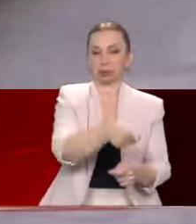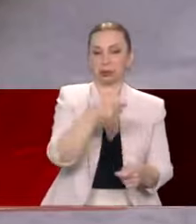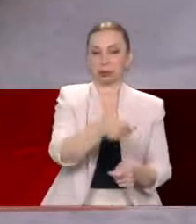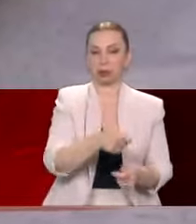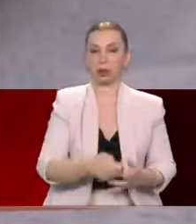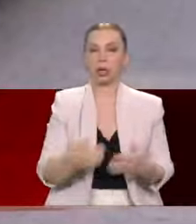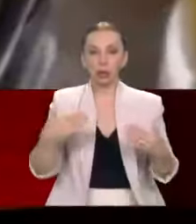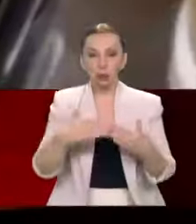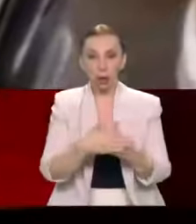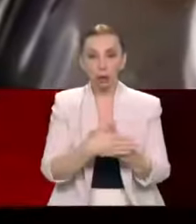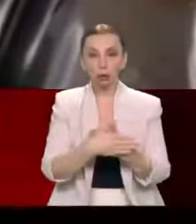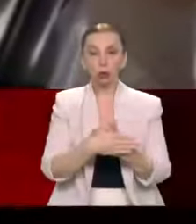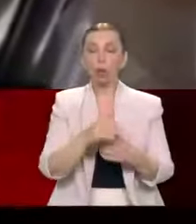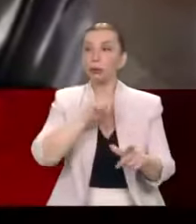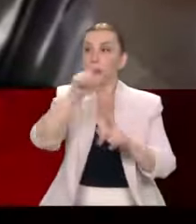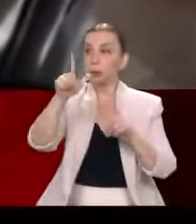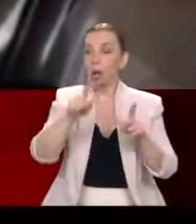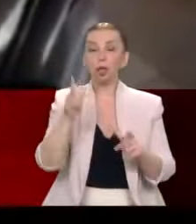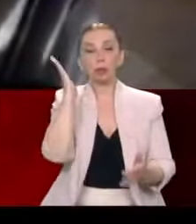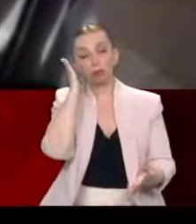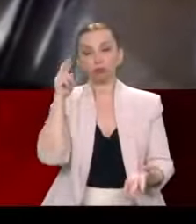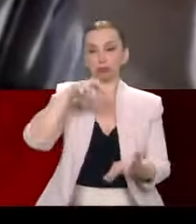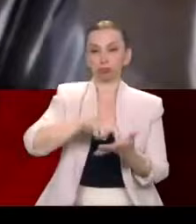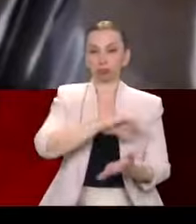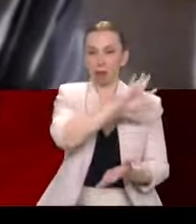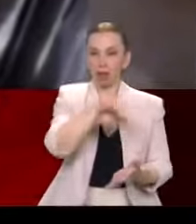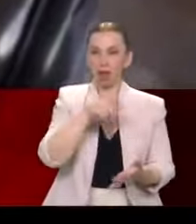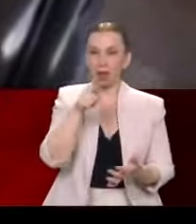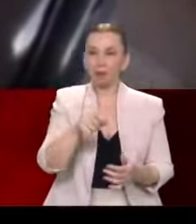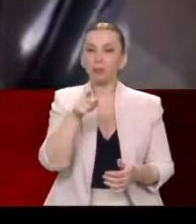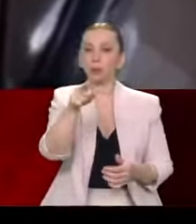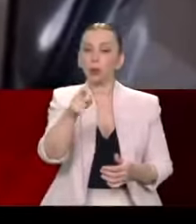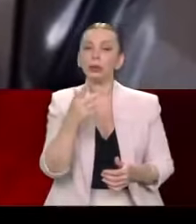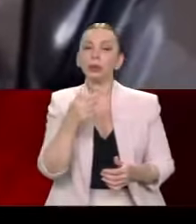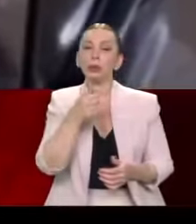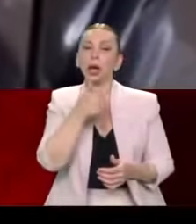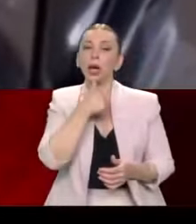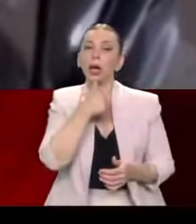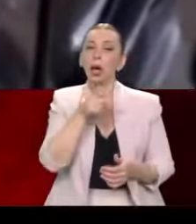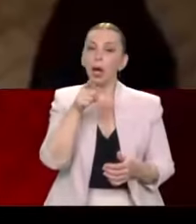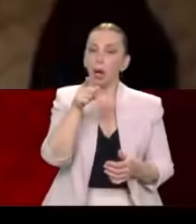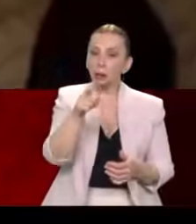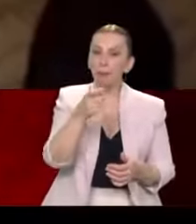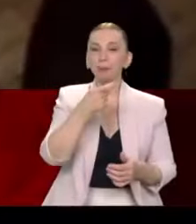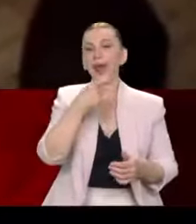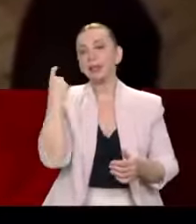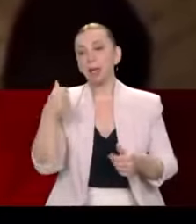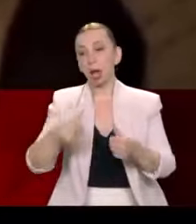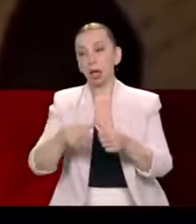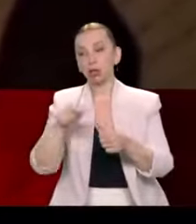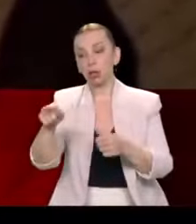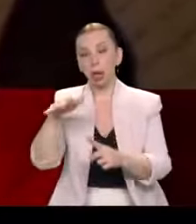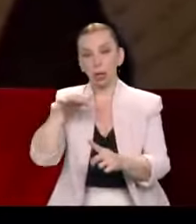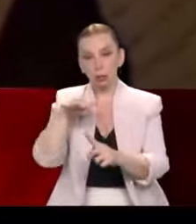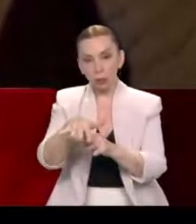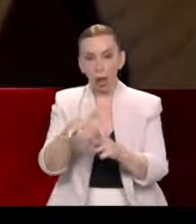Gece biz de sese uyandık. Sol bacağından ve alnından yaralanan adam yanındaki kadınla birlikte eski eşine saldırdı, onu yere düşürdü. İkili